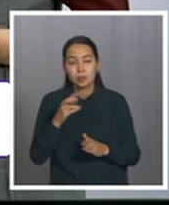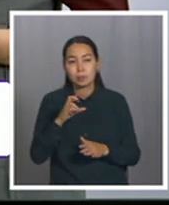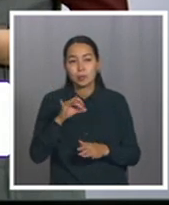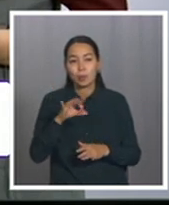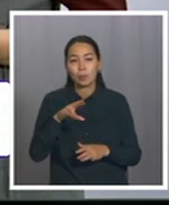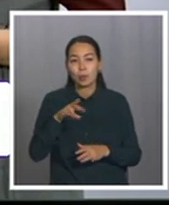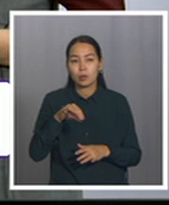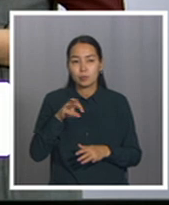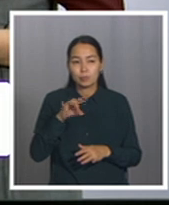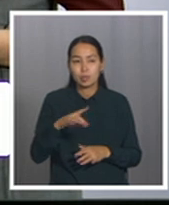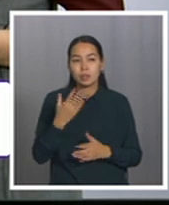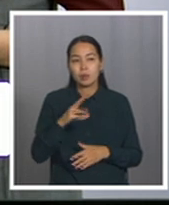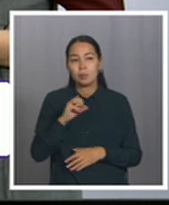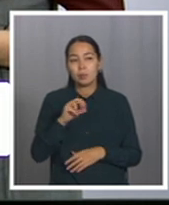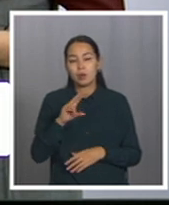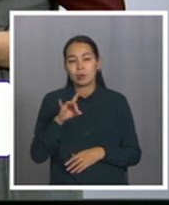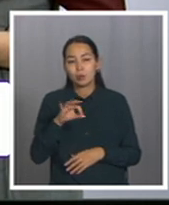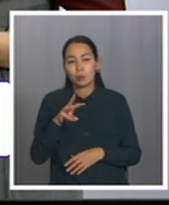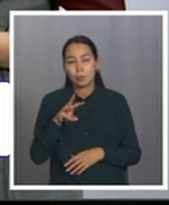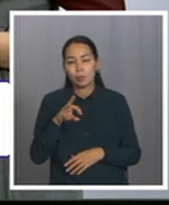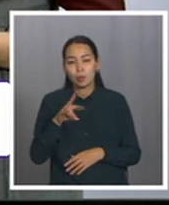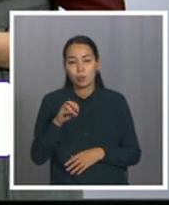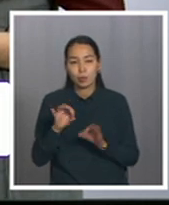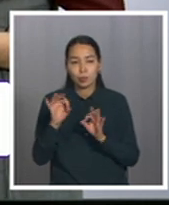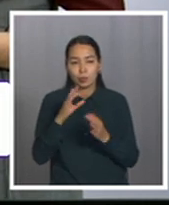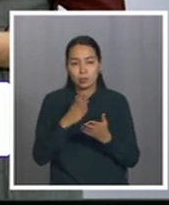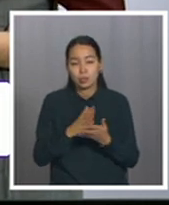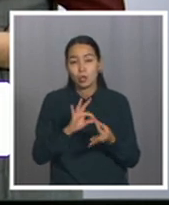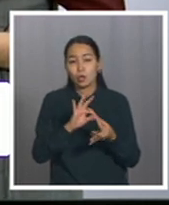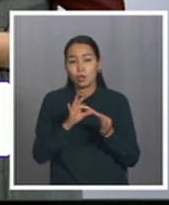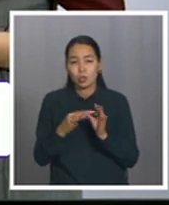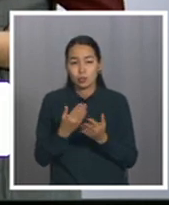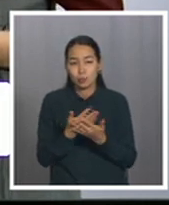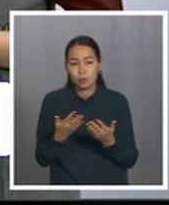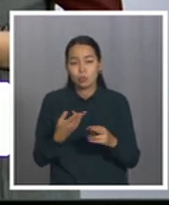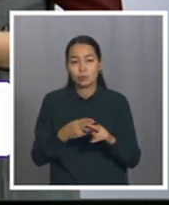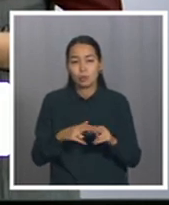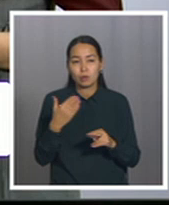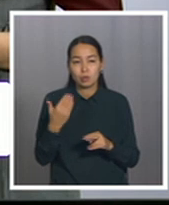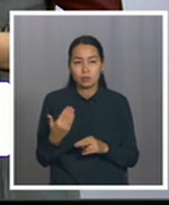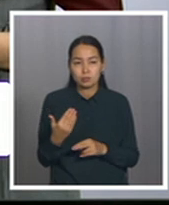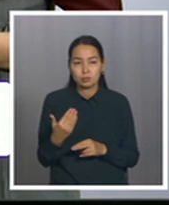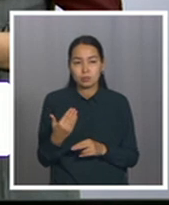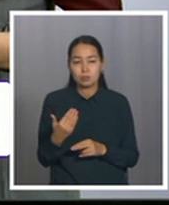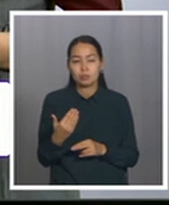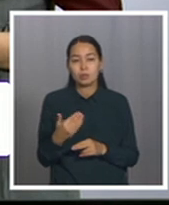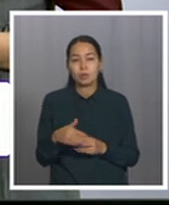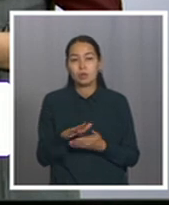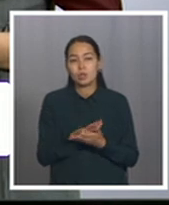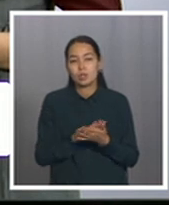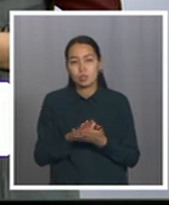немесе макромолекулалар деп атайды. Күрделі зат болгондуктан олардын эң кичинтай